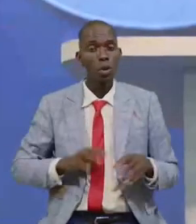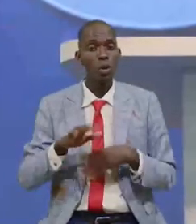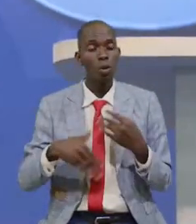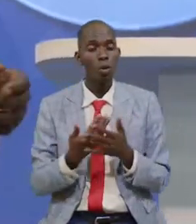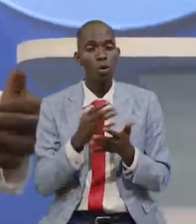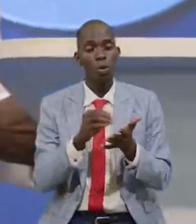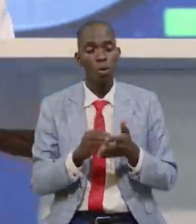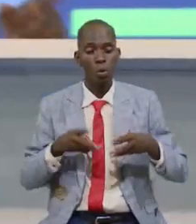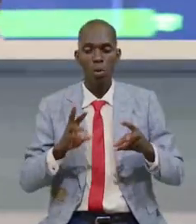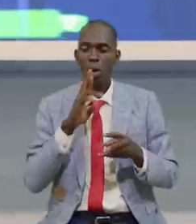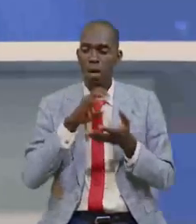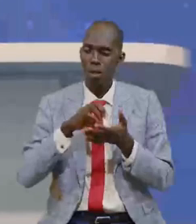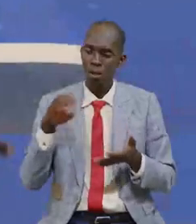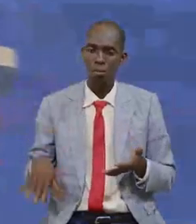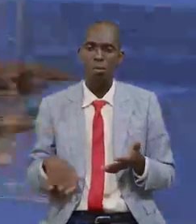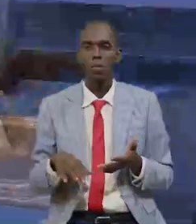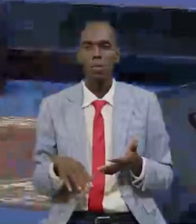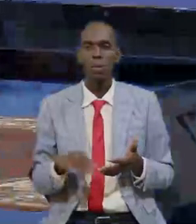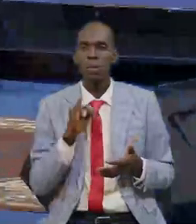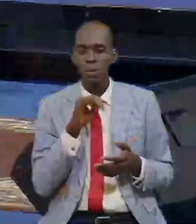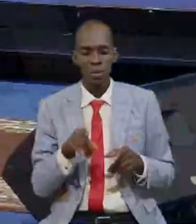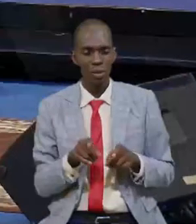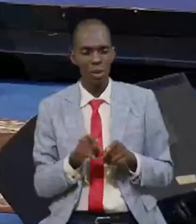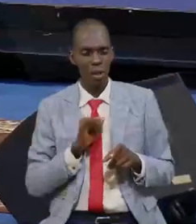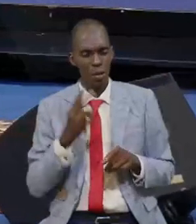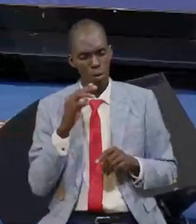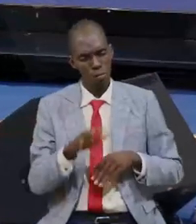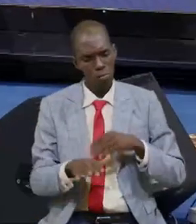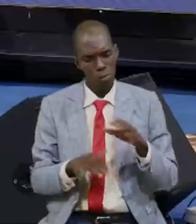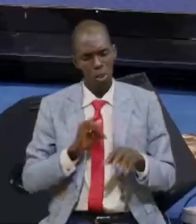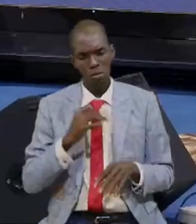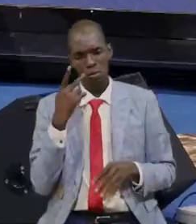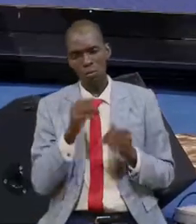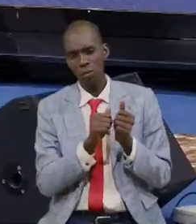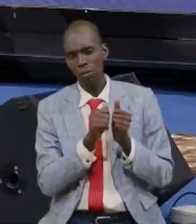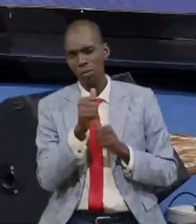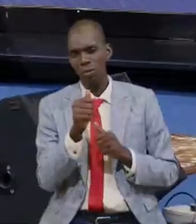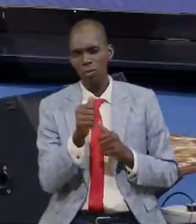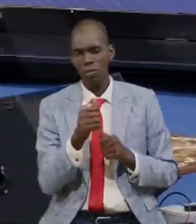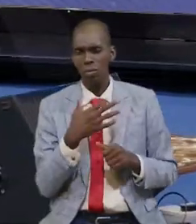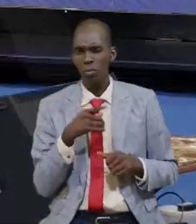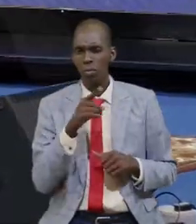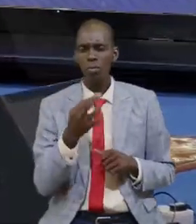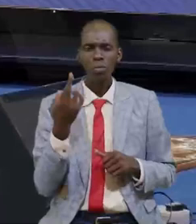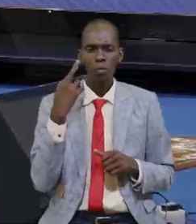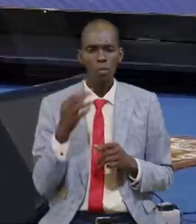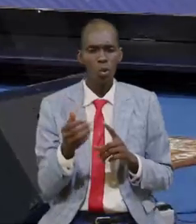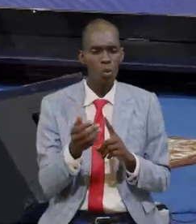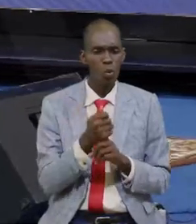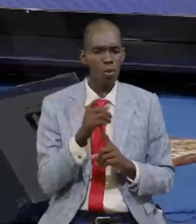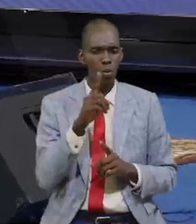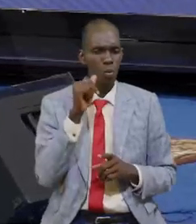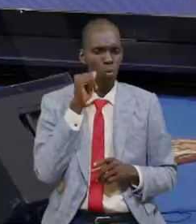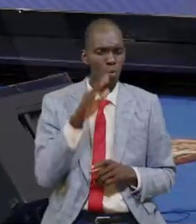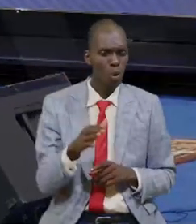ces particularités sont ôtées. C'est pas que je t'ai vu de loin. Et puis tu es en train d'embrasser